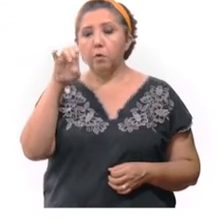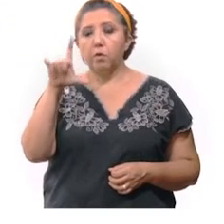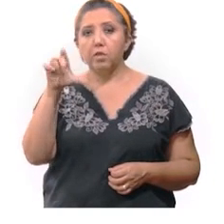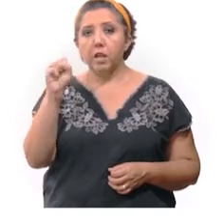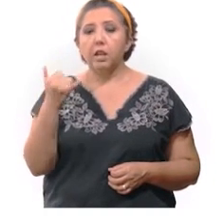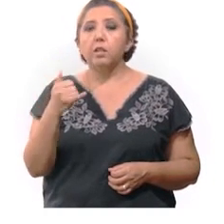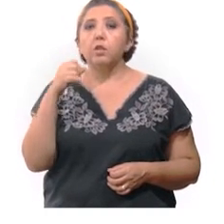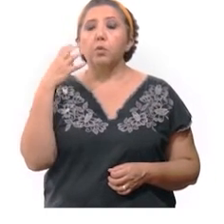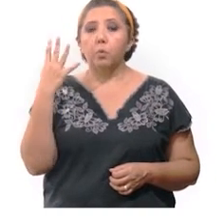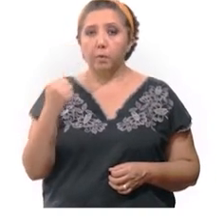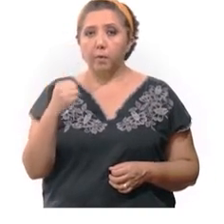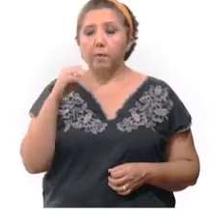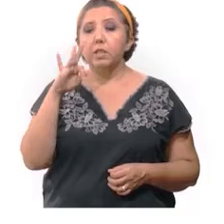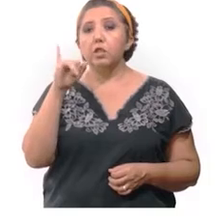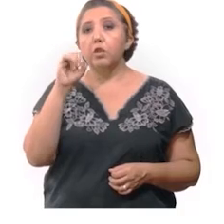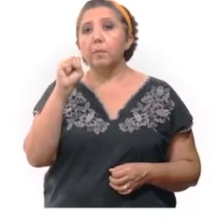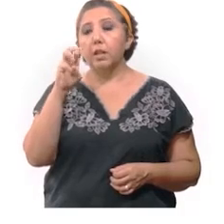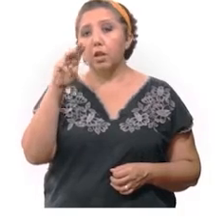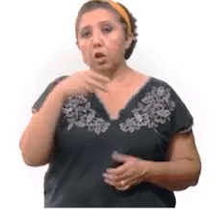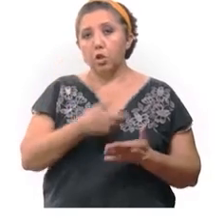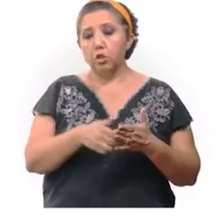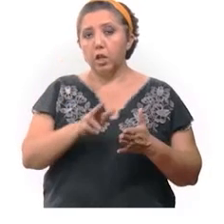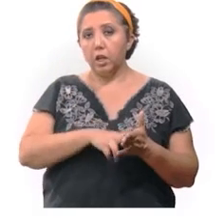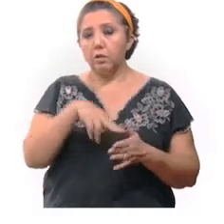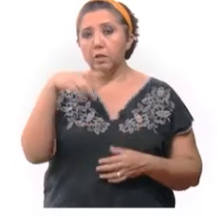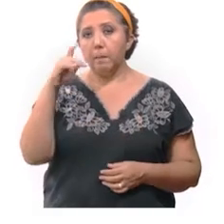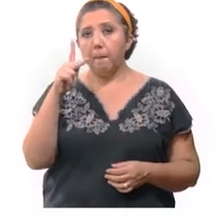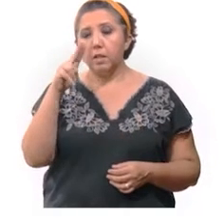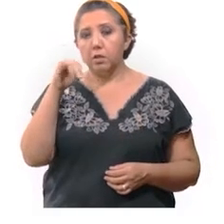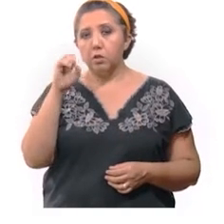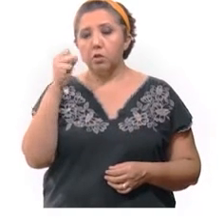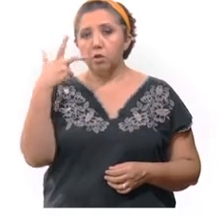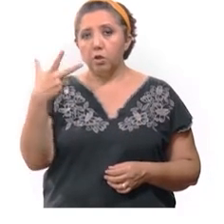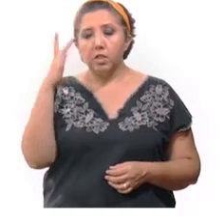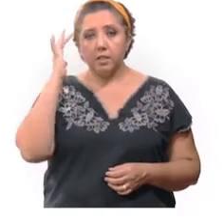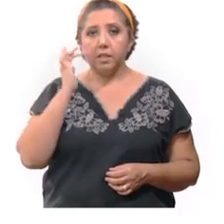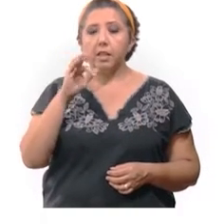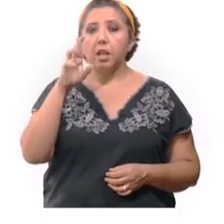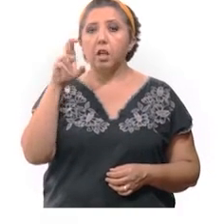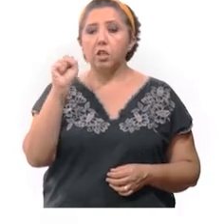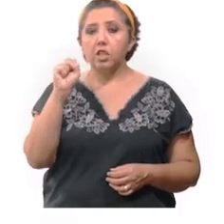3,195 tu nojolil, 4,952 tu chik inil,